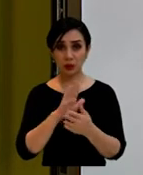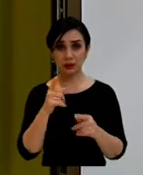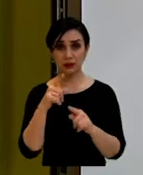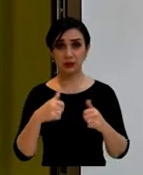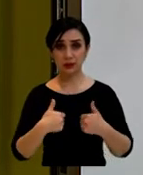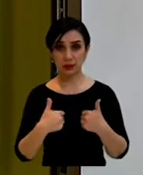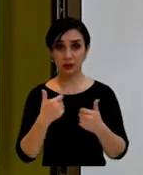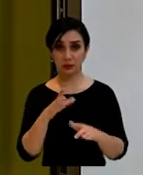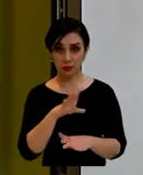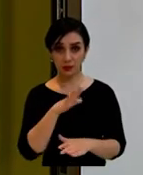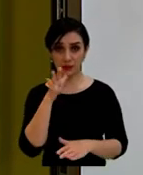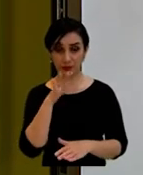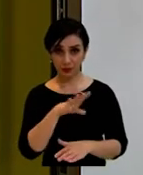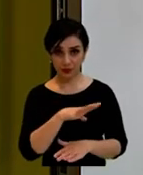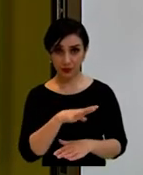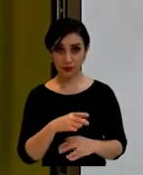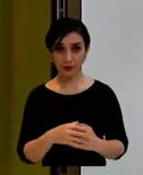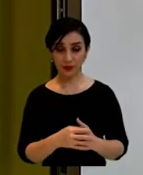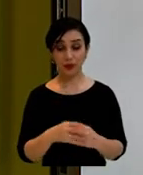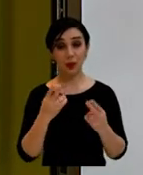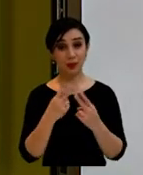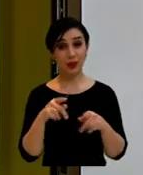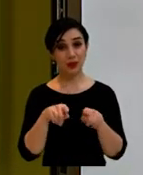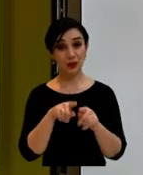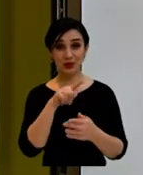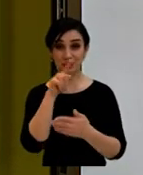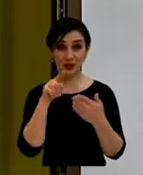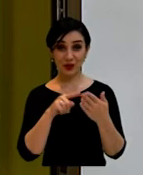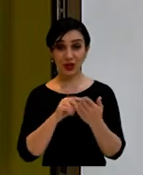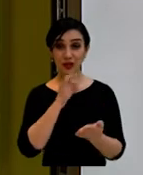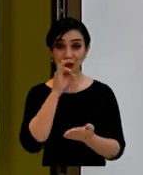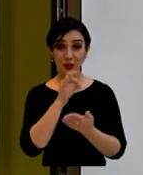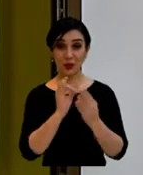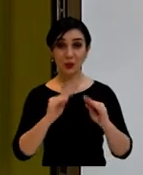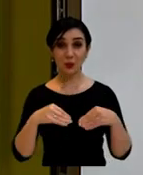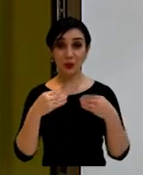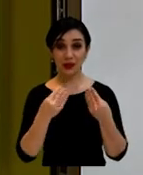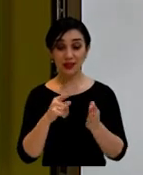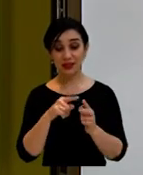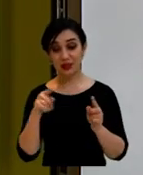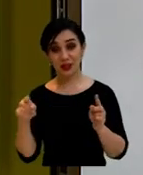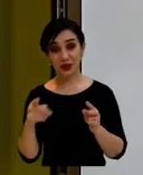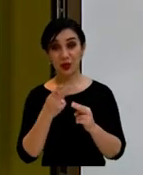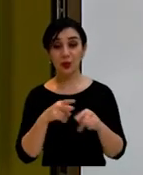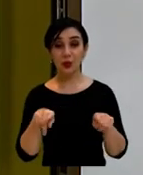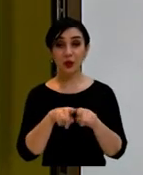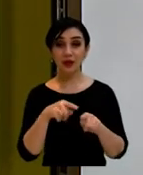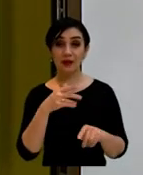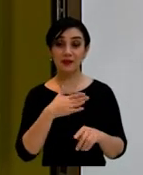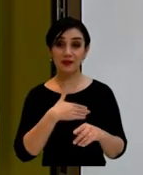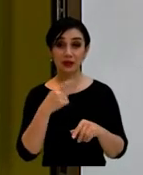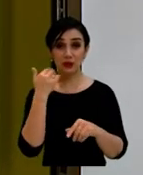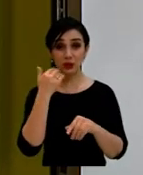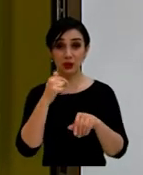intilgan paytlaringiz bo'lganmi? Mana shu savollarga javob berish jarayonida vijdon degan